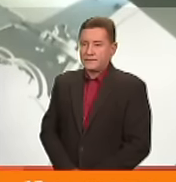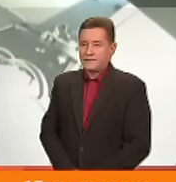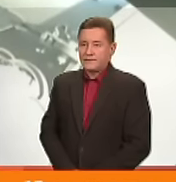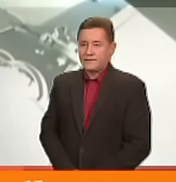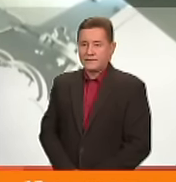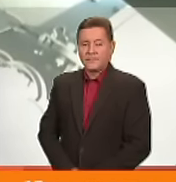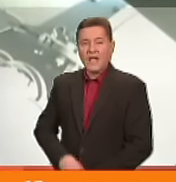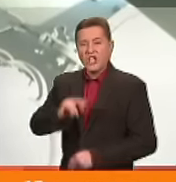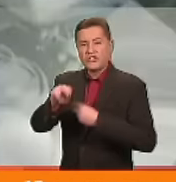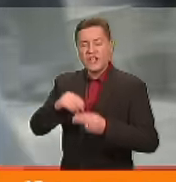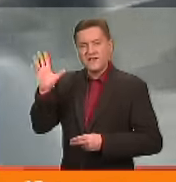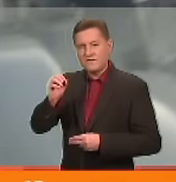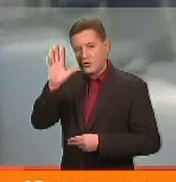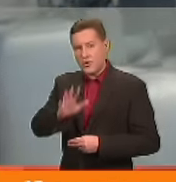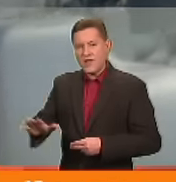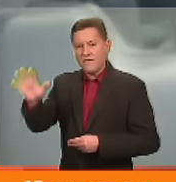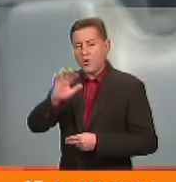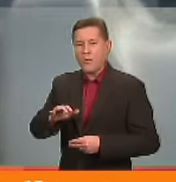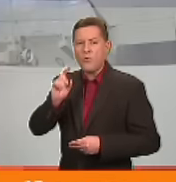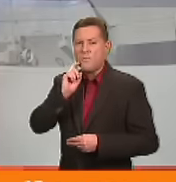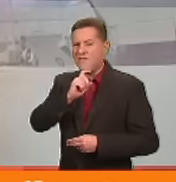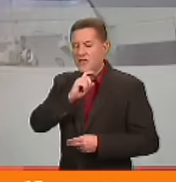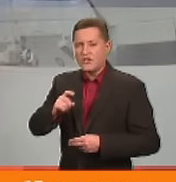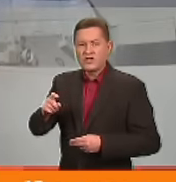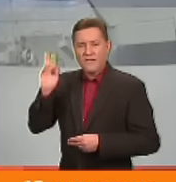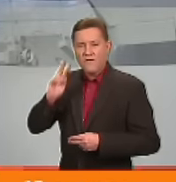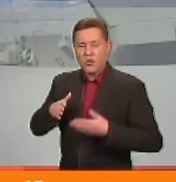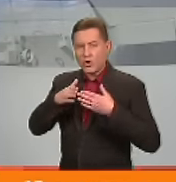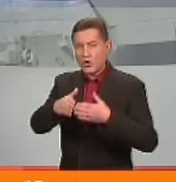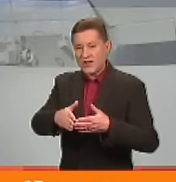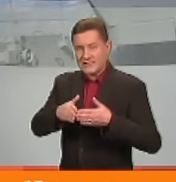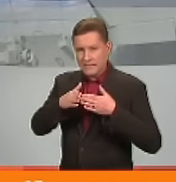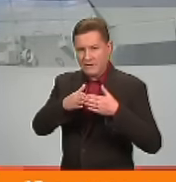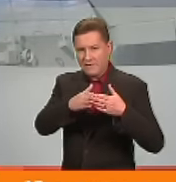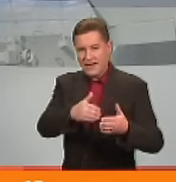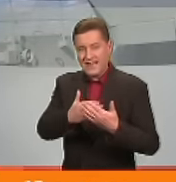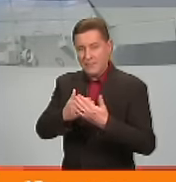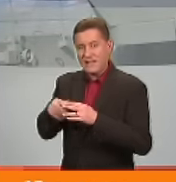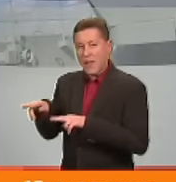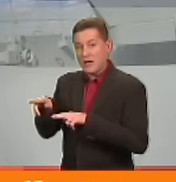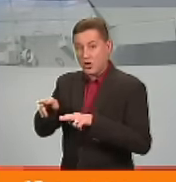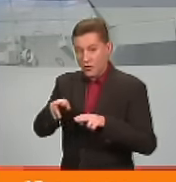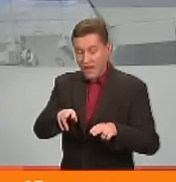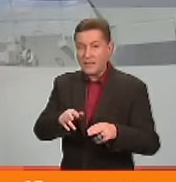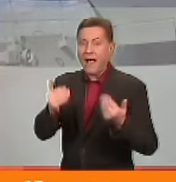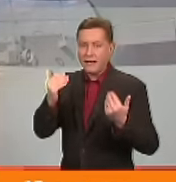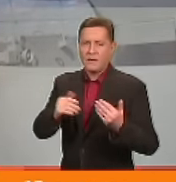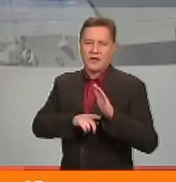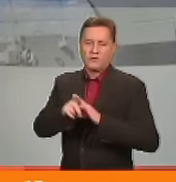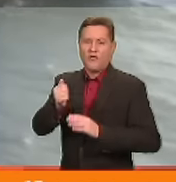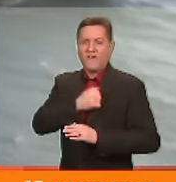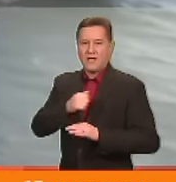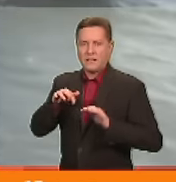Місяць через усю Європу кораблі Північного флоту Росії пливли до Сирії ніби для патрулювання, але тепер розпочали